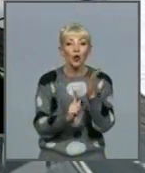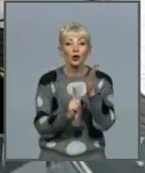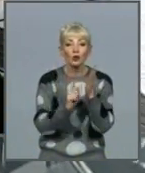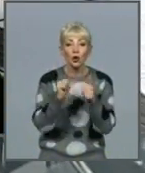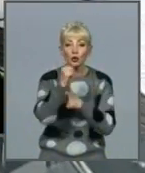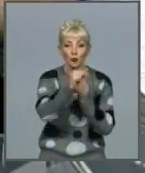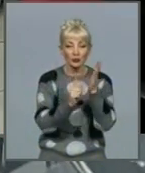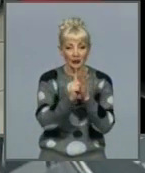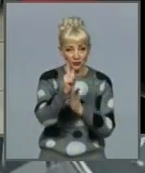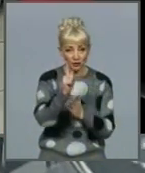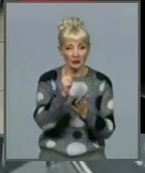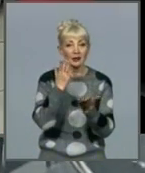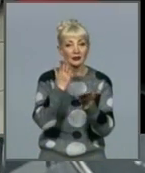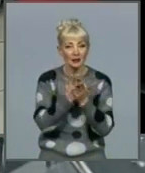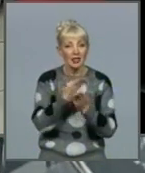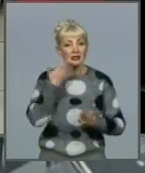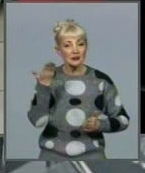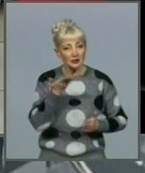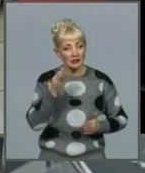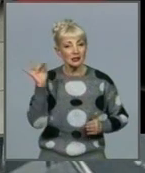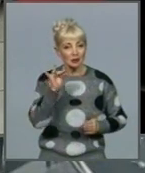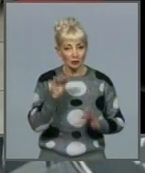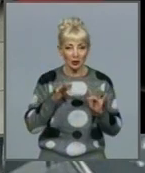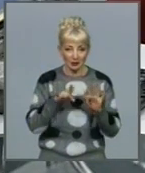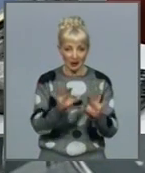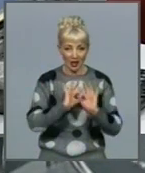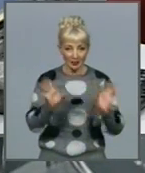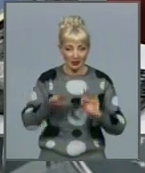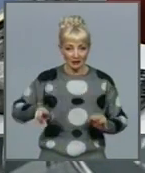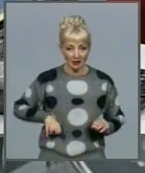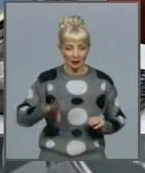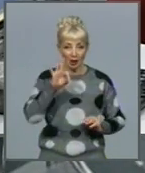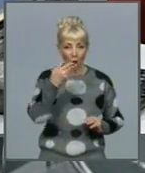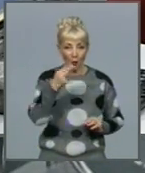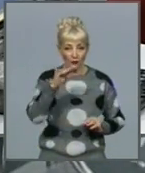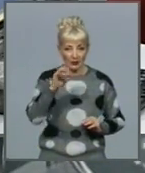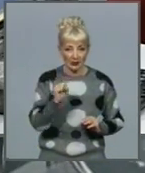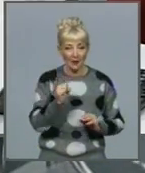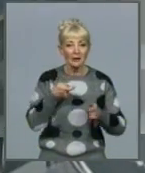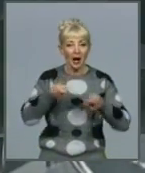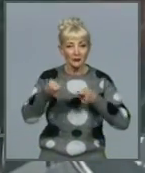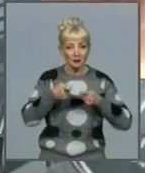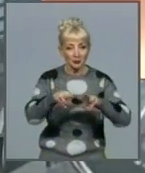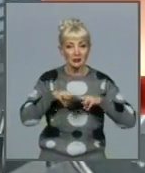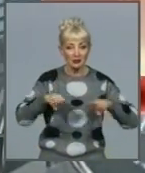та звітності і історії діяльності, пояснює директор Офісу адміністрування Міністерства фінансів.